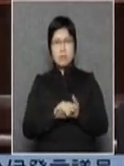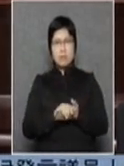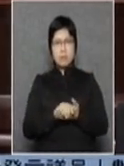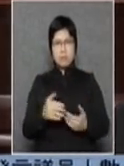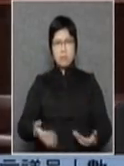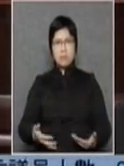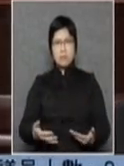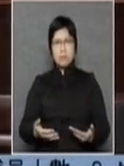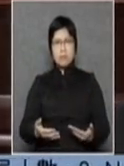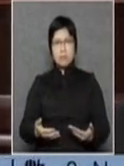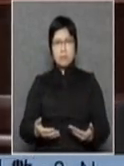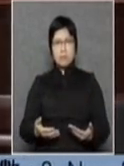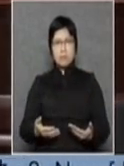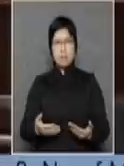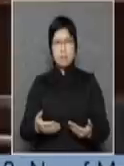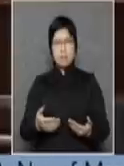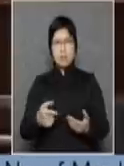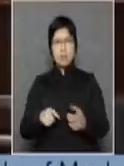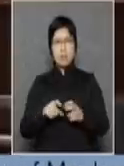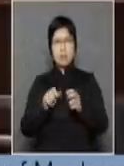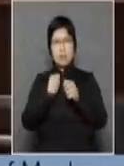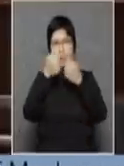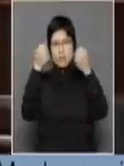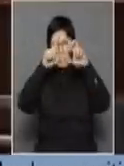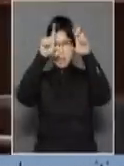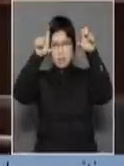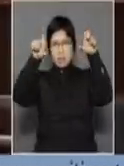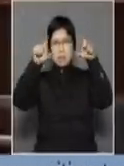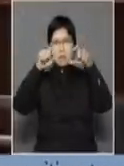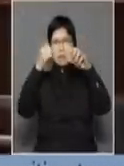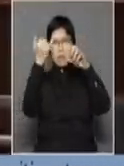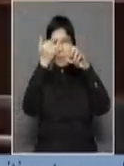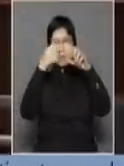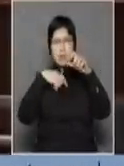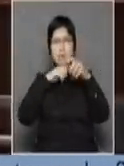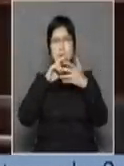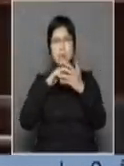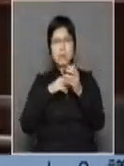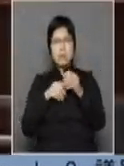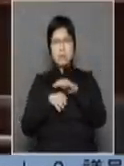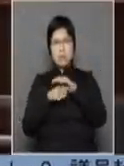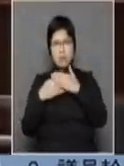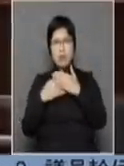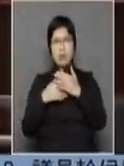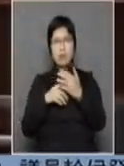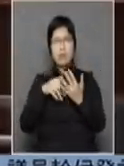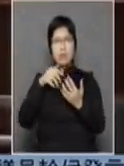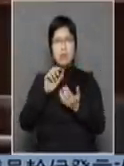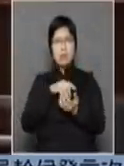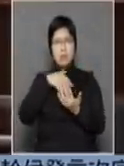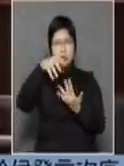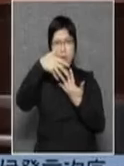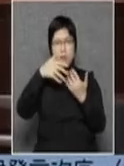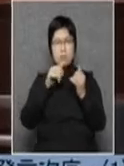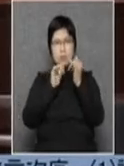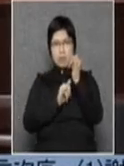在在那些吊櫃啊、劏房啊、農屋的人呢，就等於三四十年前